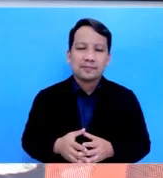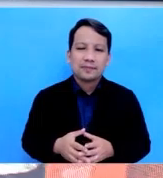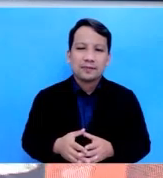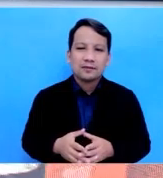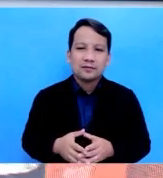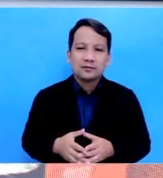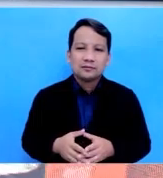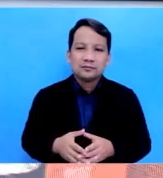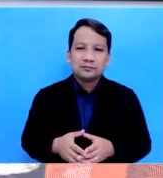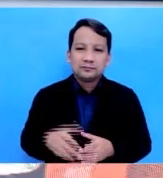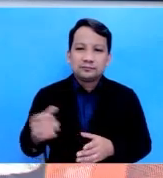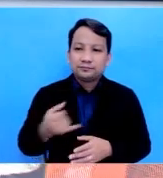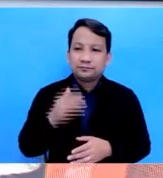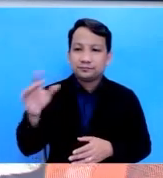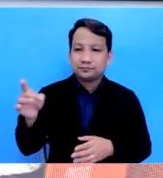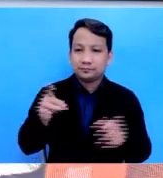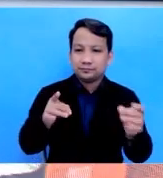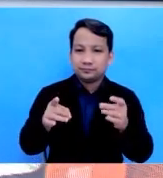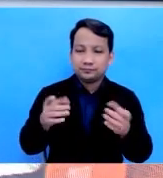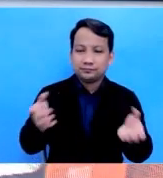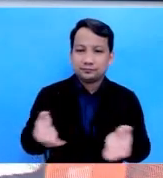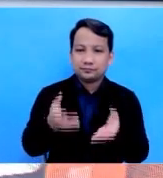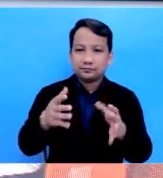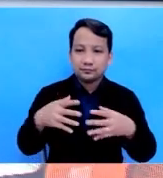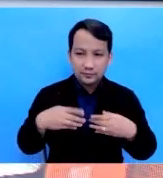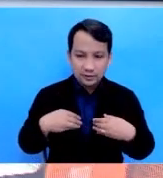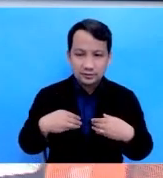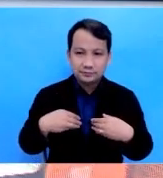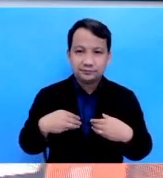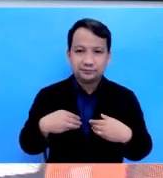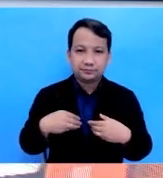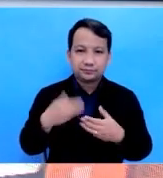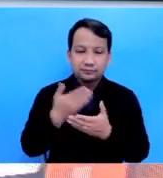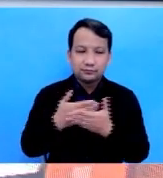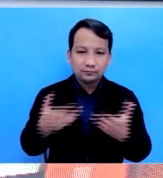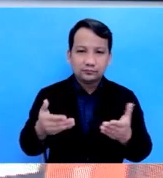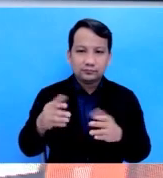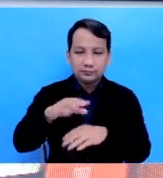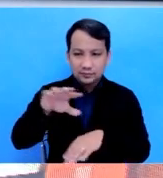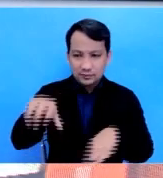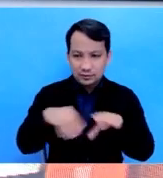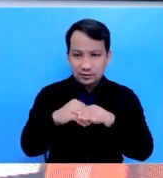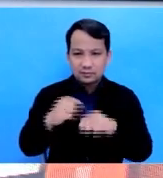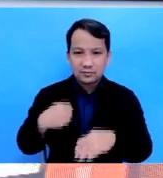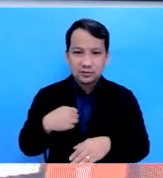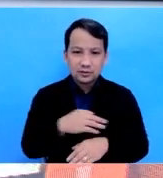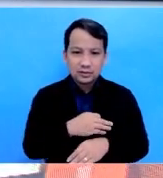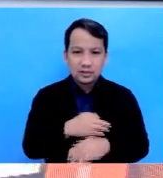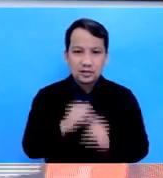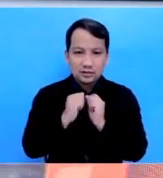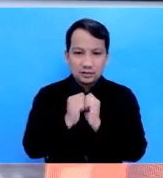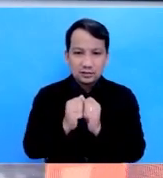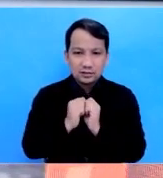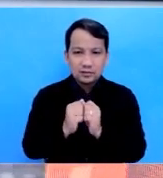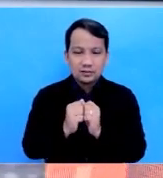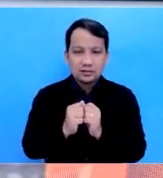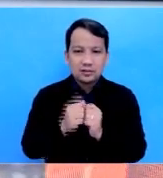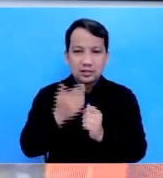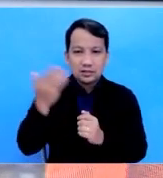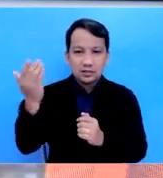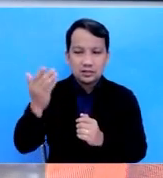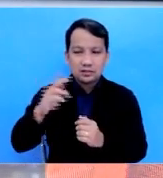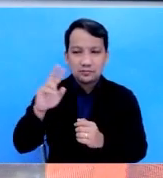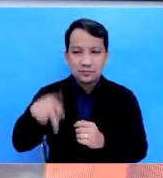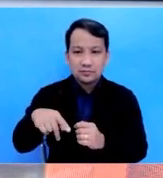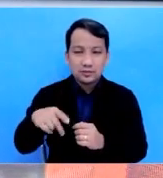Ilan pang nominee ni President-elect Bongbong Marcos ang tumanggap na sa alok ng mapabilang sa kanyang gabinete. Kabilang na rito ang tagapagsalita ni VP-elect